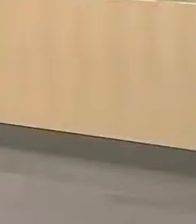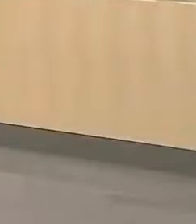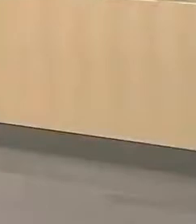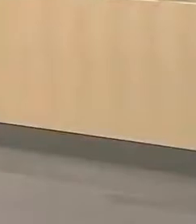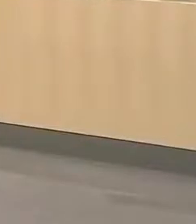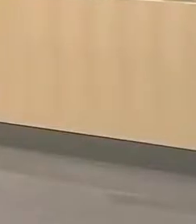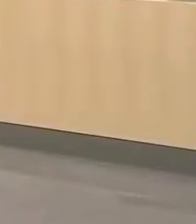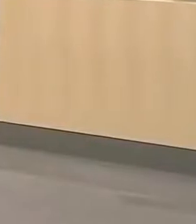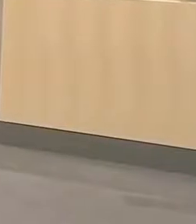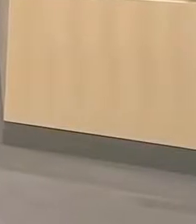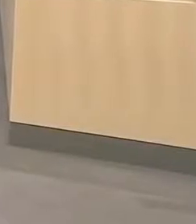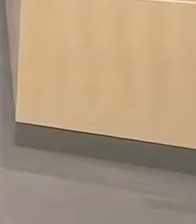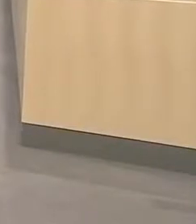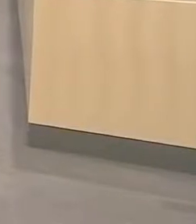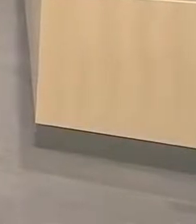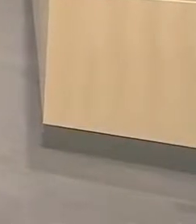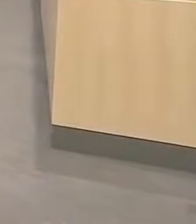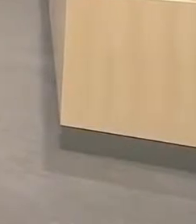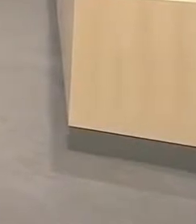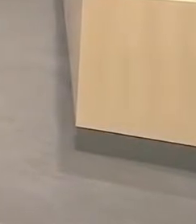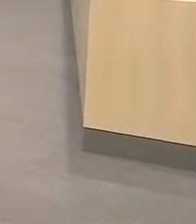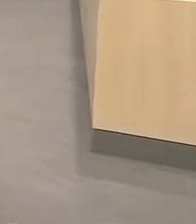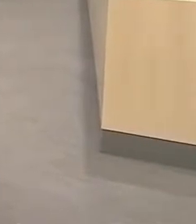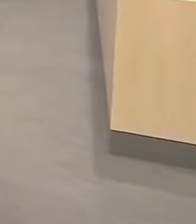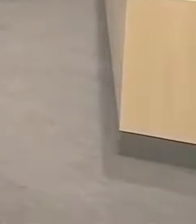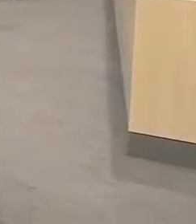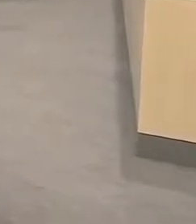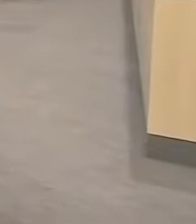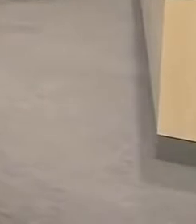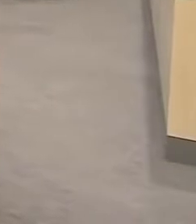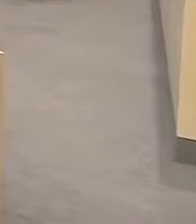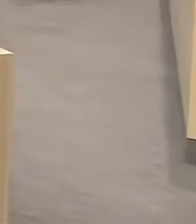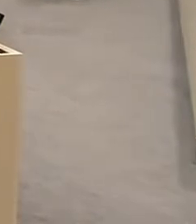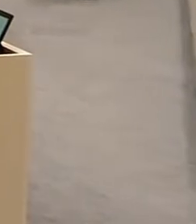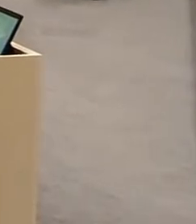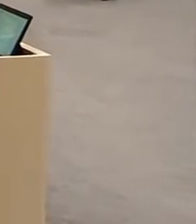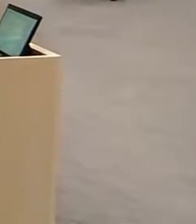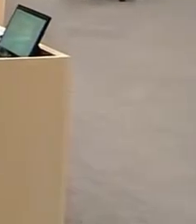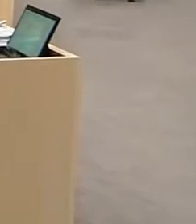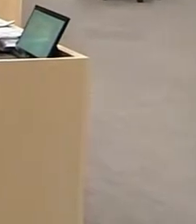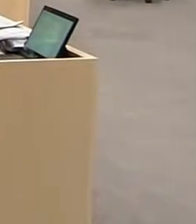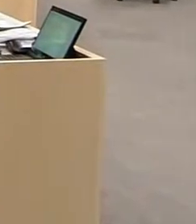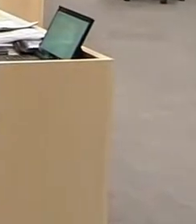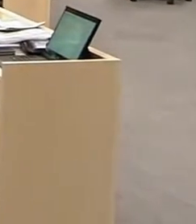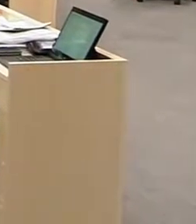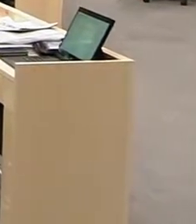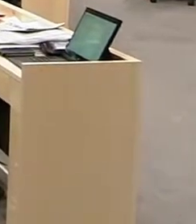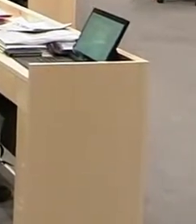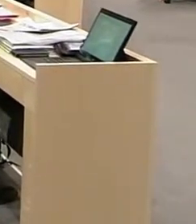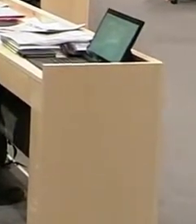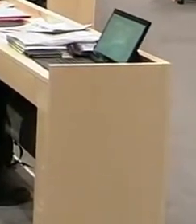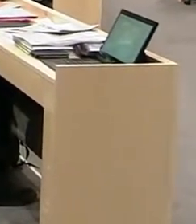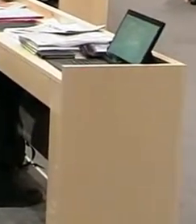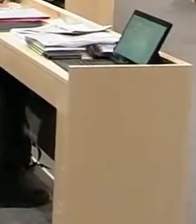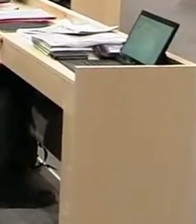Zuseherinnen und Zuseher hier und vor den Bildschirmen. Wir kommen zum Thema Verkehrsbudget. Und auch